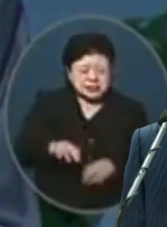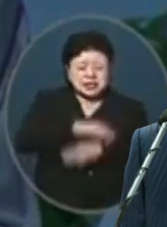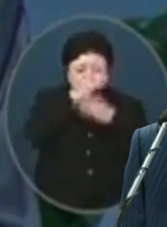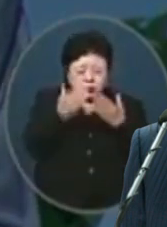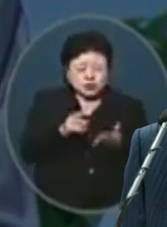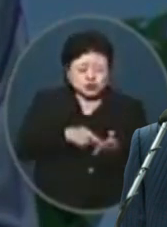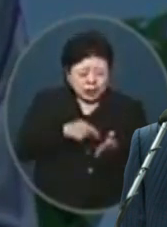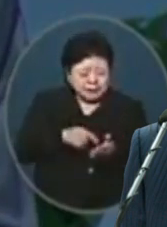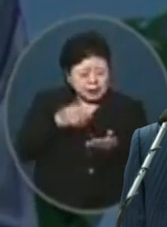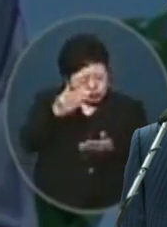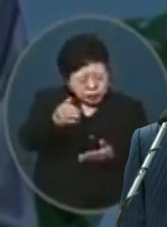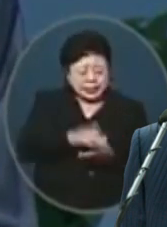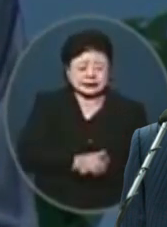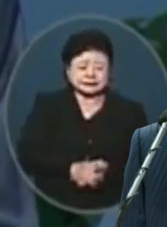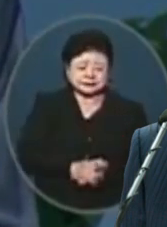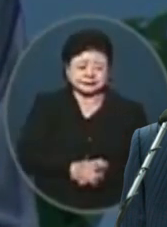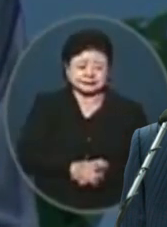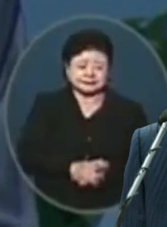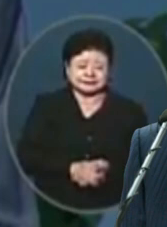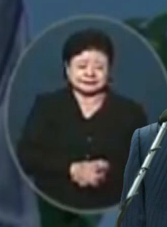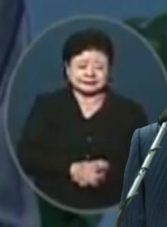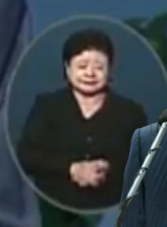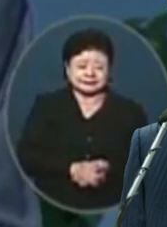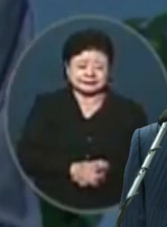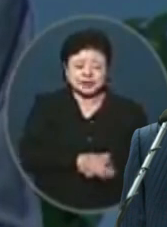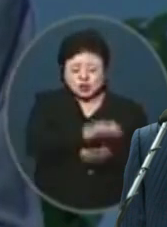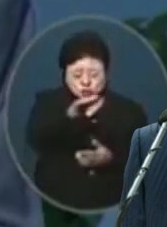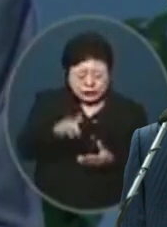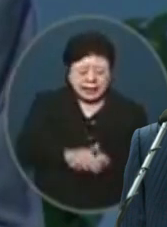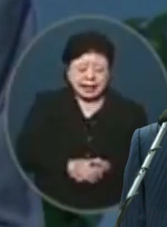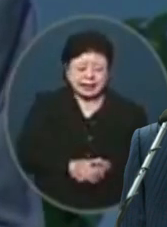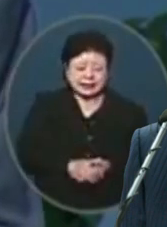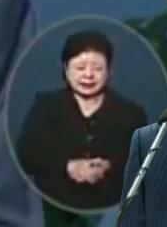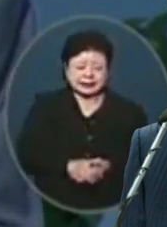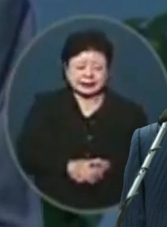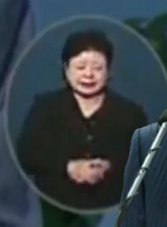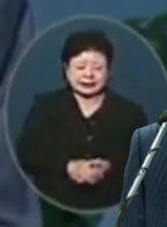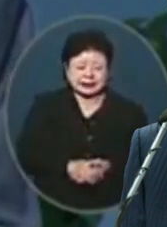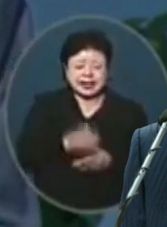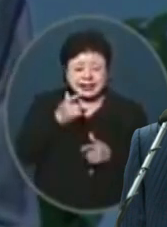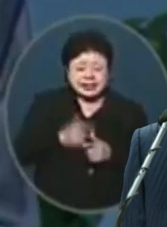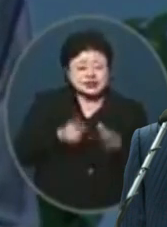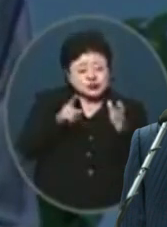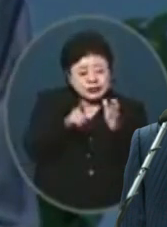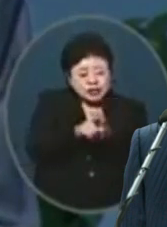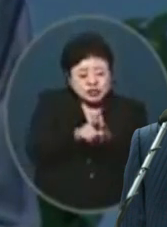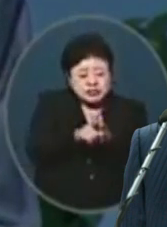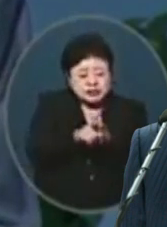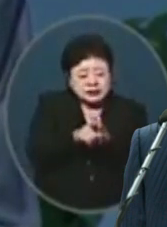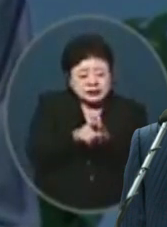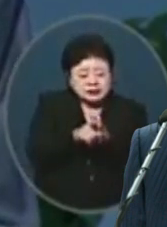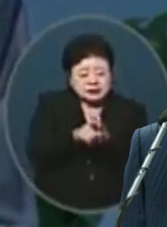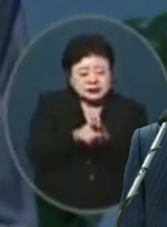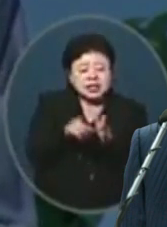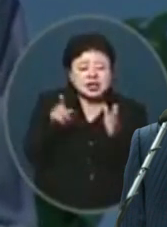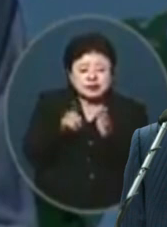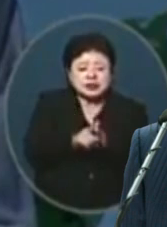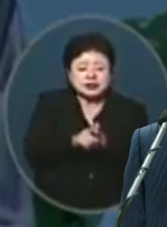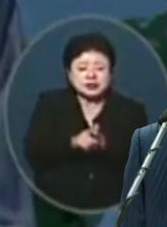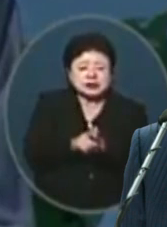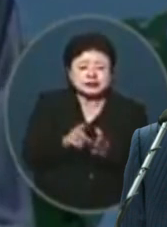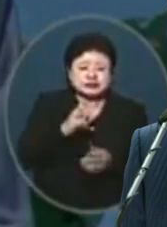다 청산되어버리고 말았습니다. 우리가 예수 믿는 것은 믿는